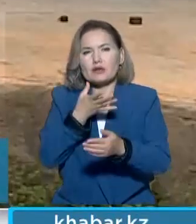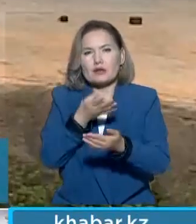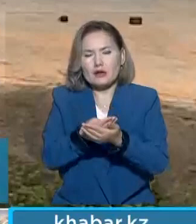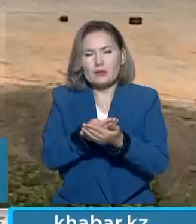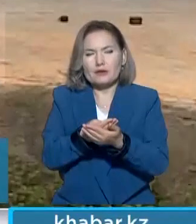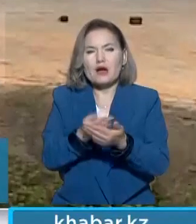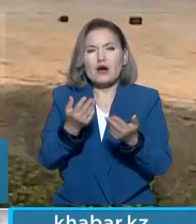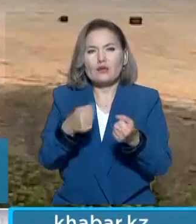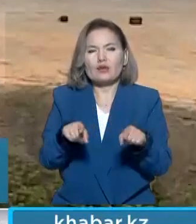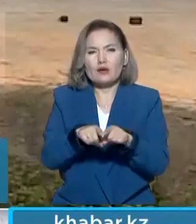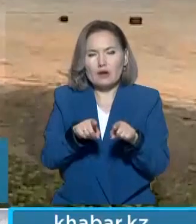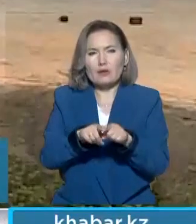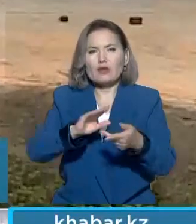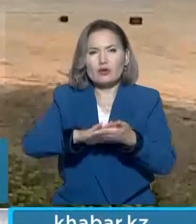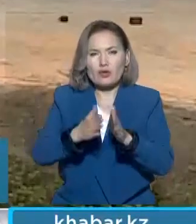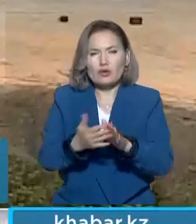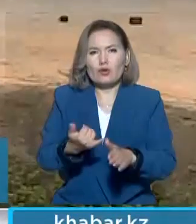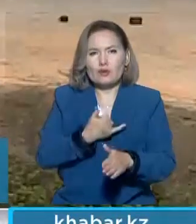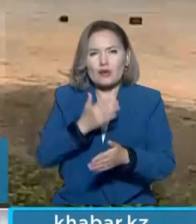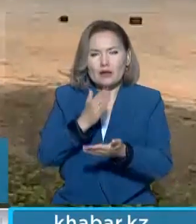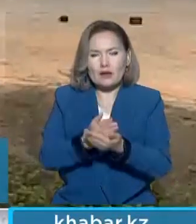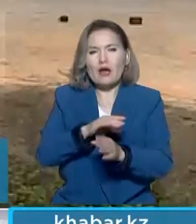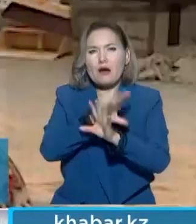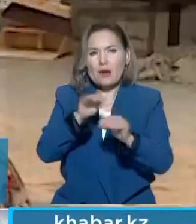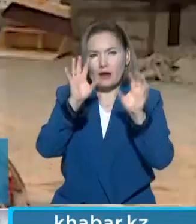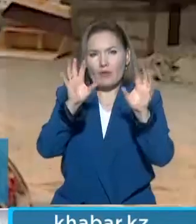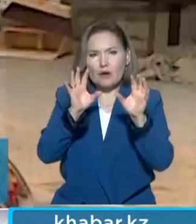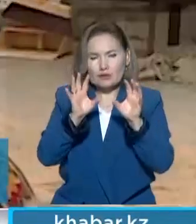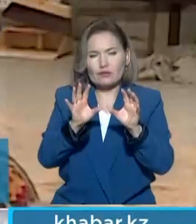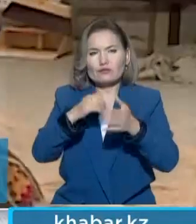мен төленсін деген сондай договорымыз бар. Бәрі заңды.